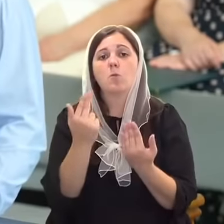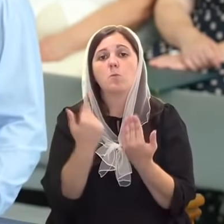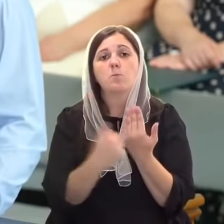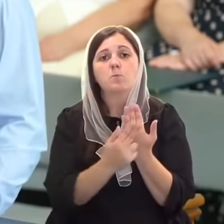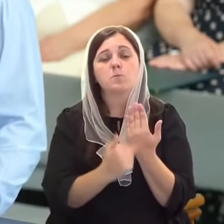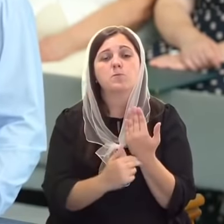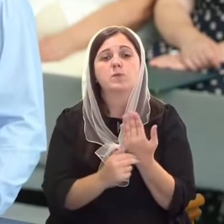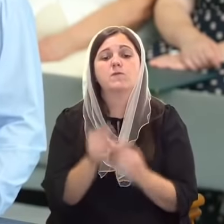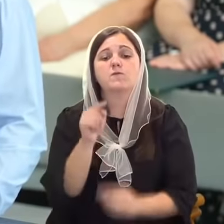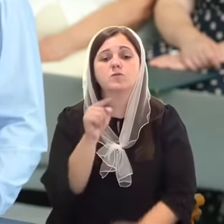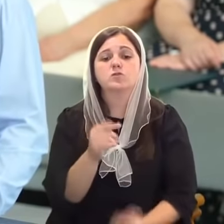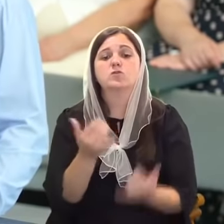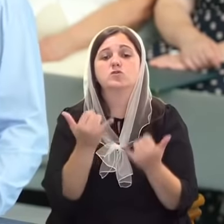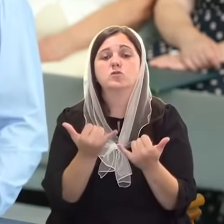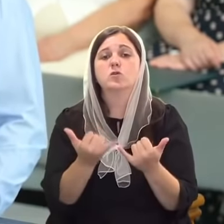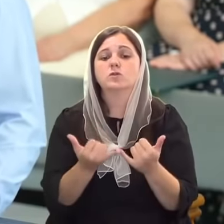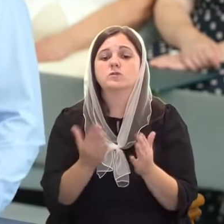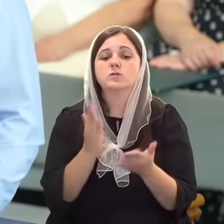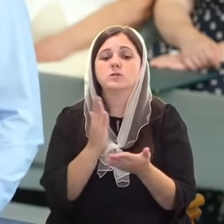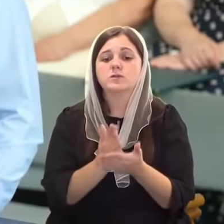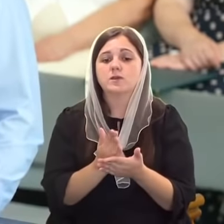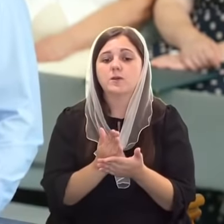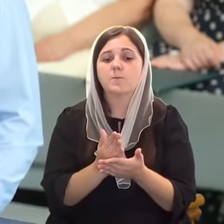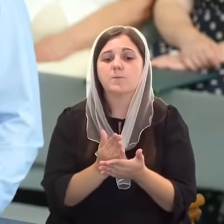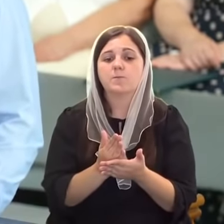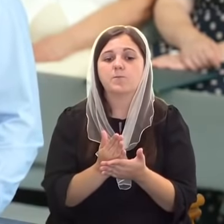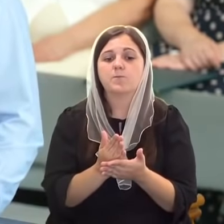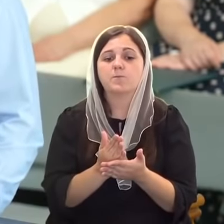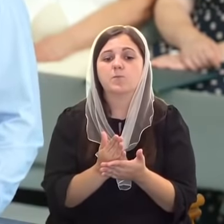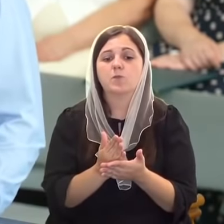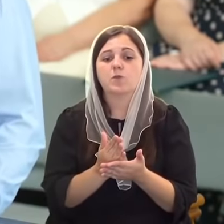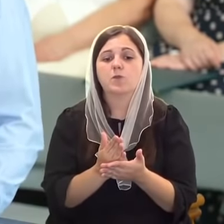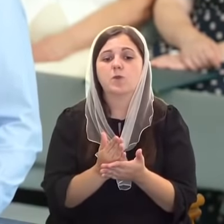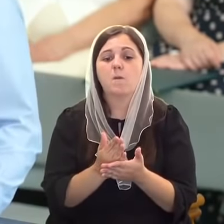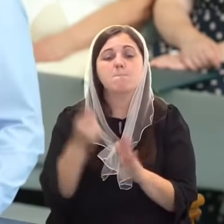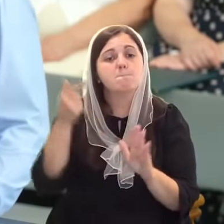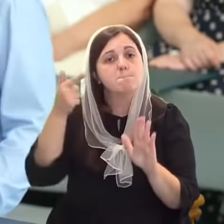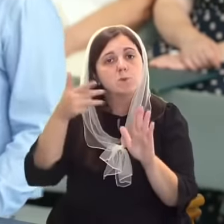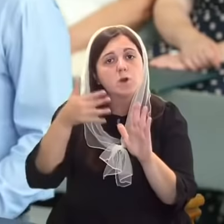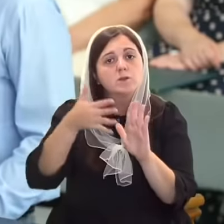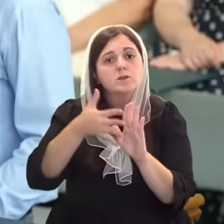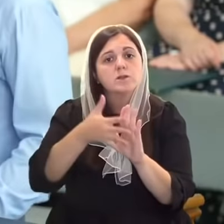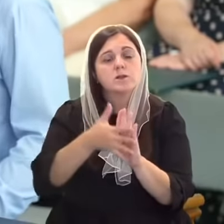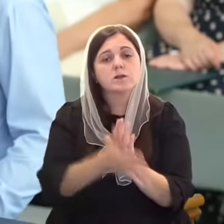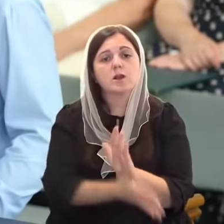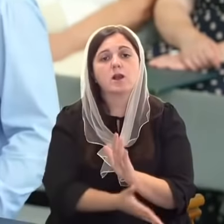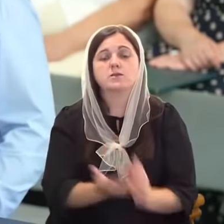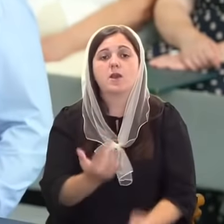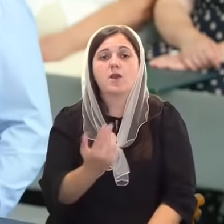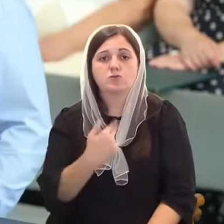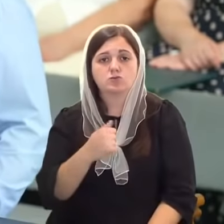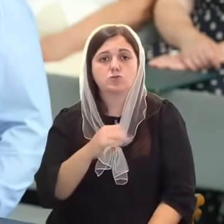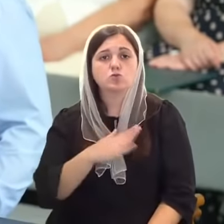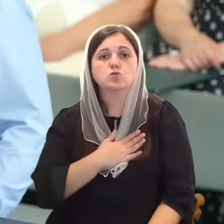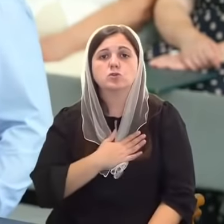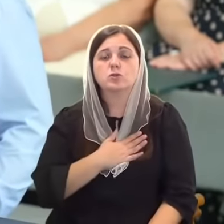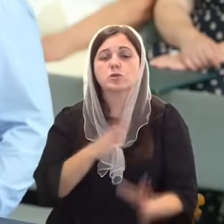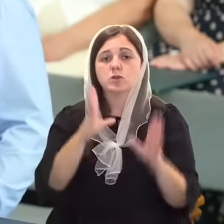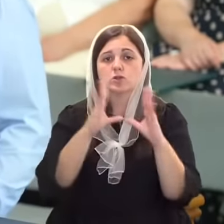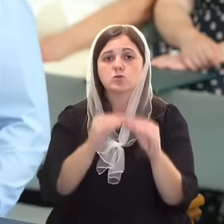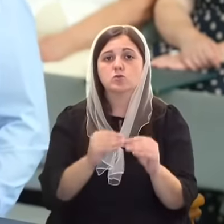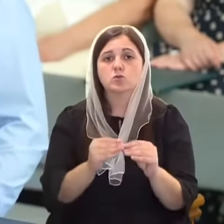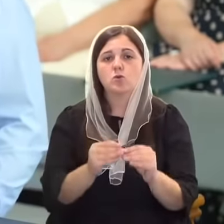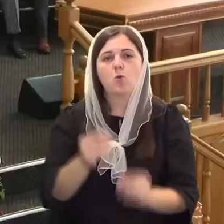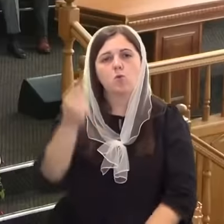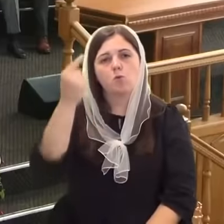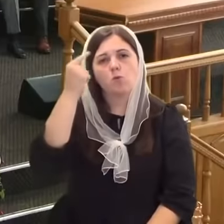сегодня острее с двух сторон, а более острое. Оно проникает до разделения души и духа,